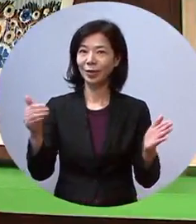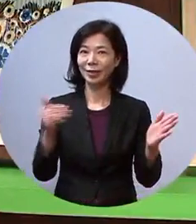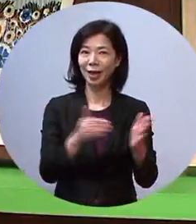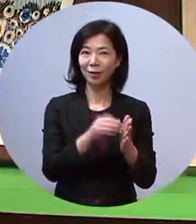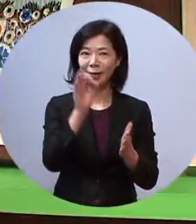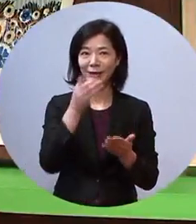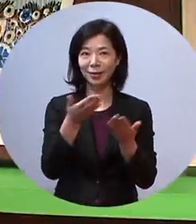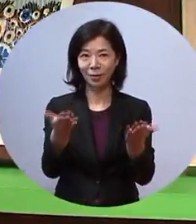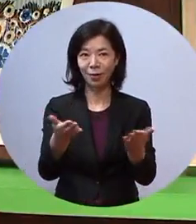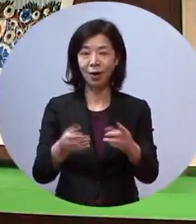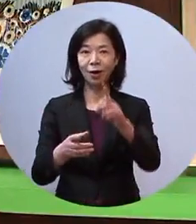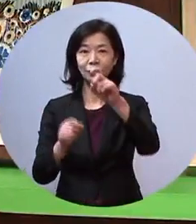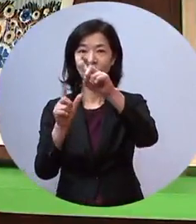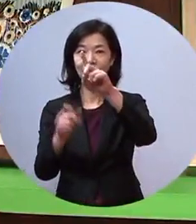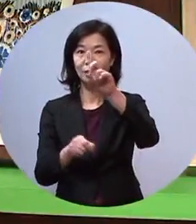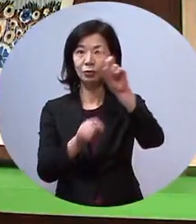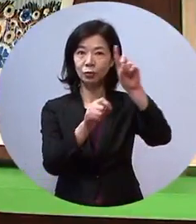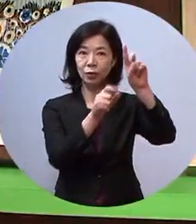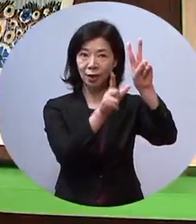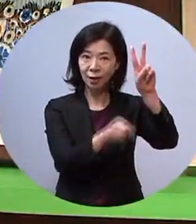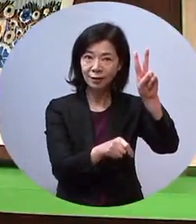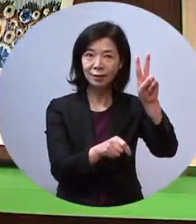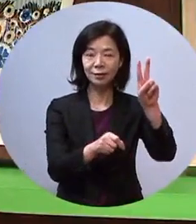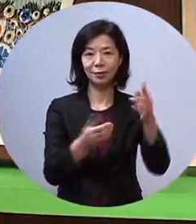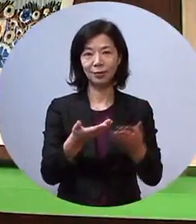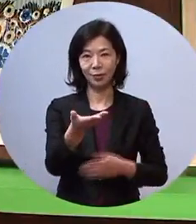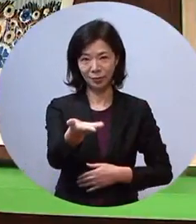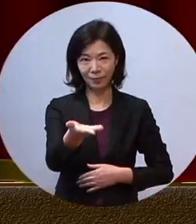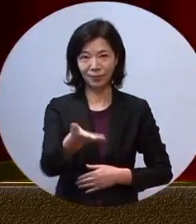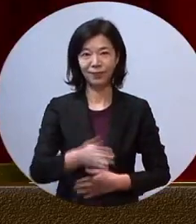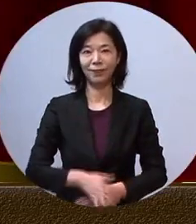ましょう。11月と12月のイベントです。